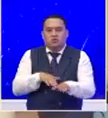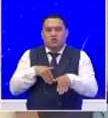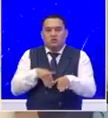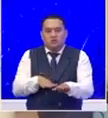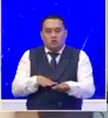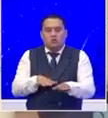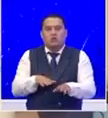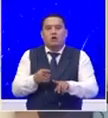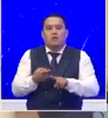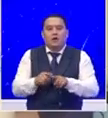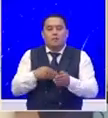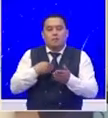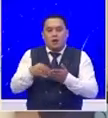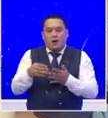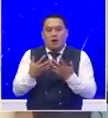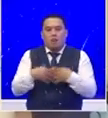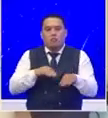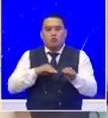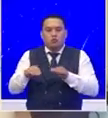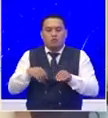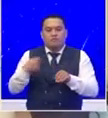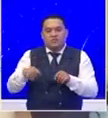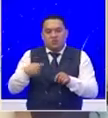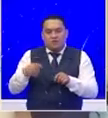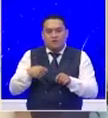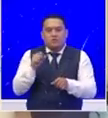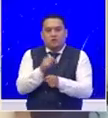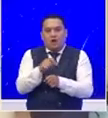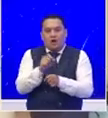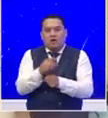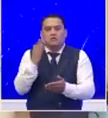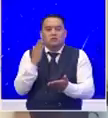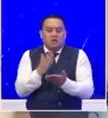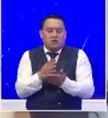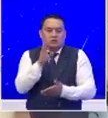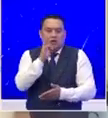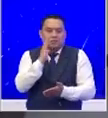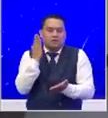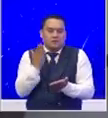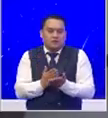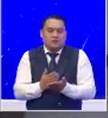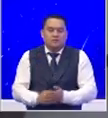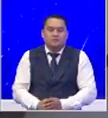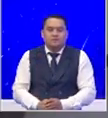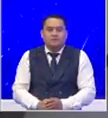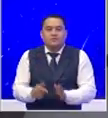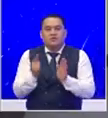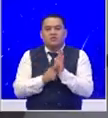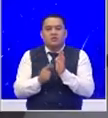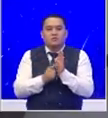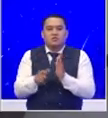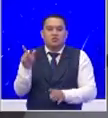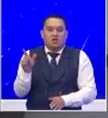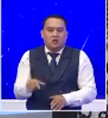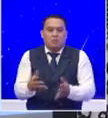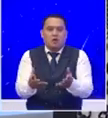Самая главная моя покупка – это аппарат для компьютерной вышивки. Заказы есть, а соответственно и заработок. 70 жителей, подавших заявки